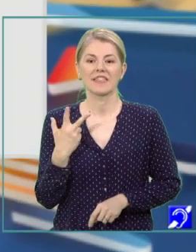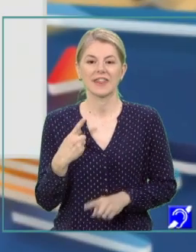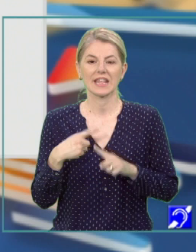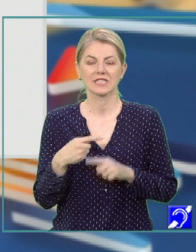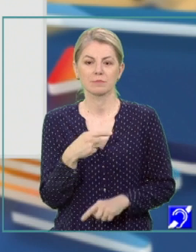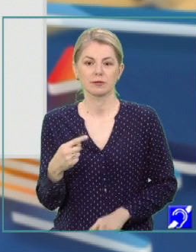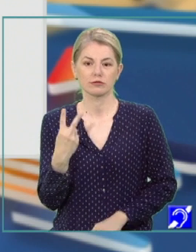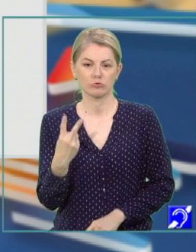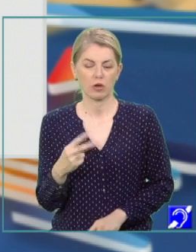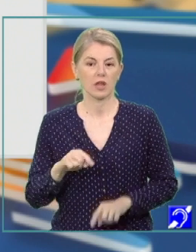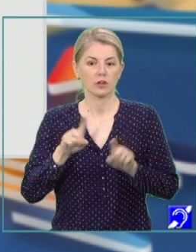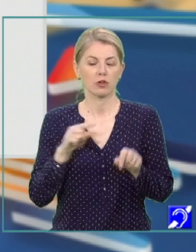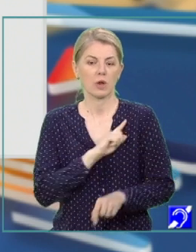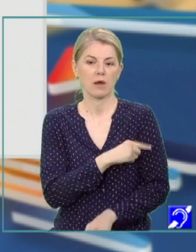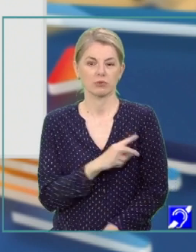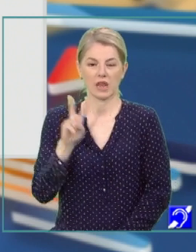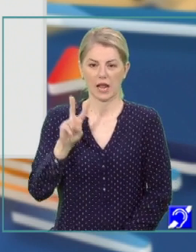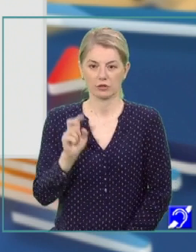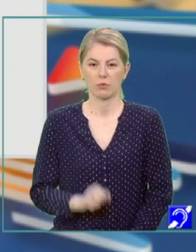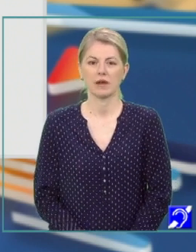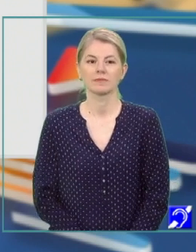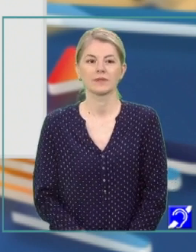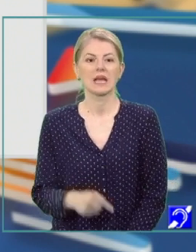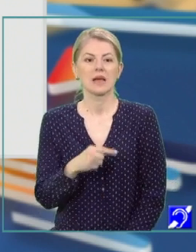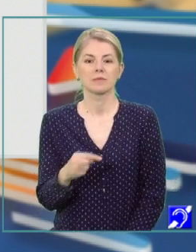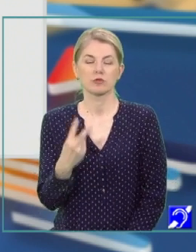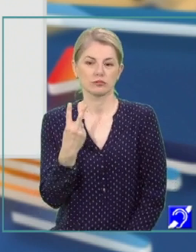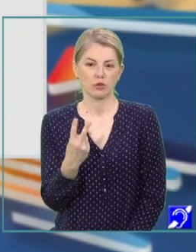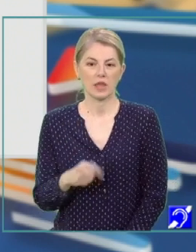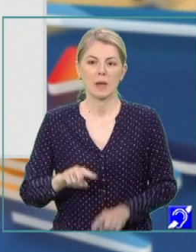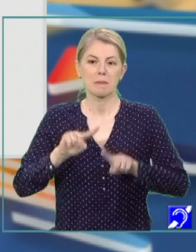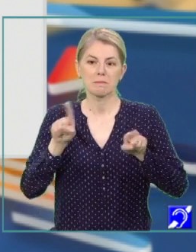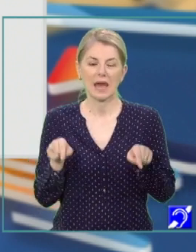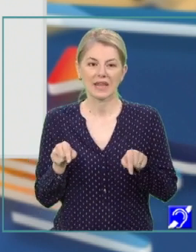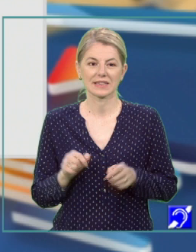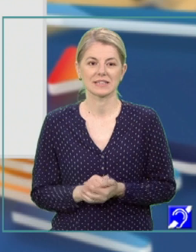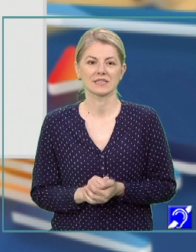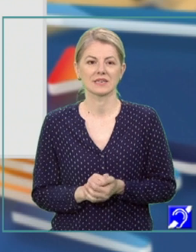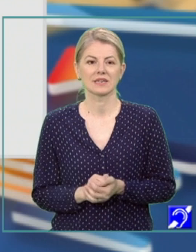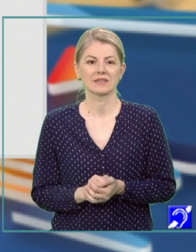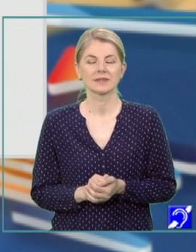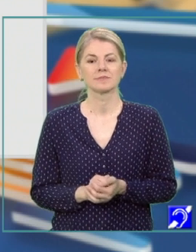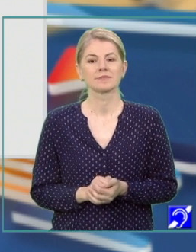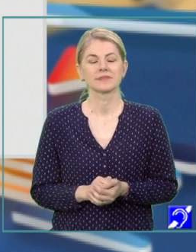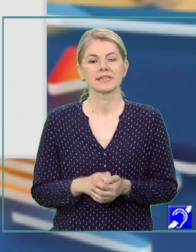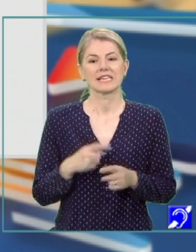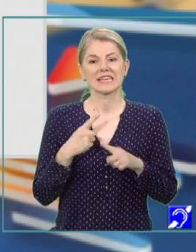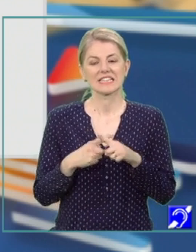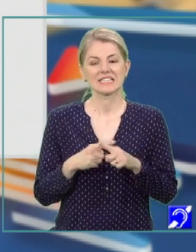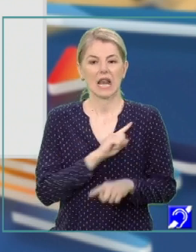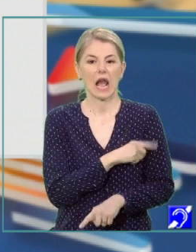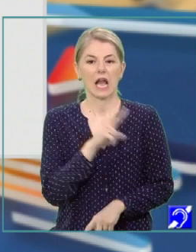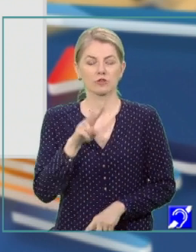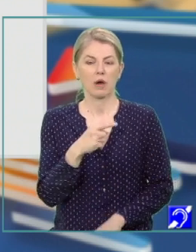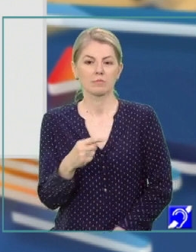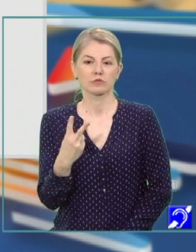3x minus 2 totul la pătrat, minus 2, aveți un produs de două paranteze. X la a